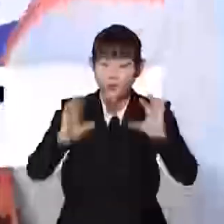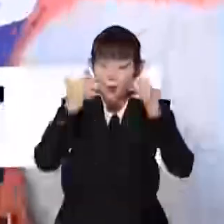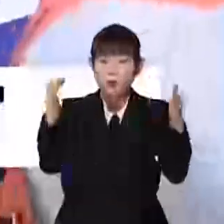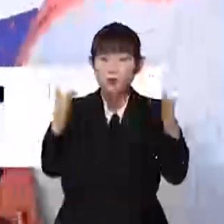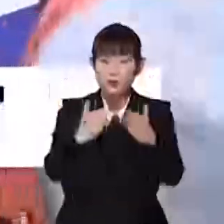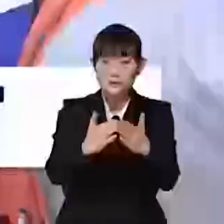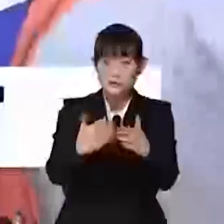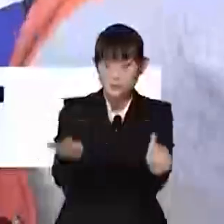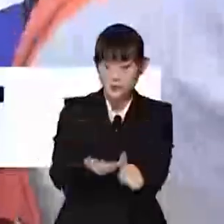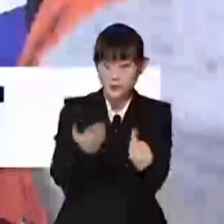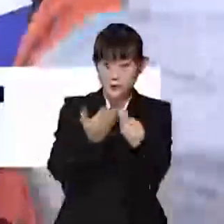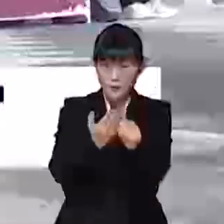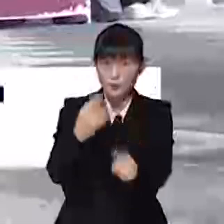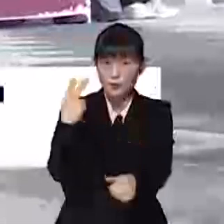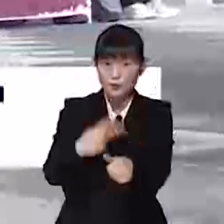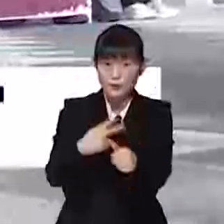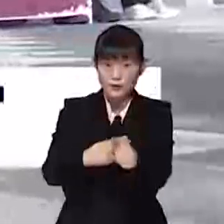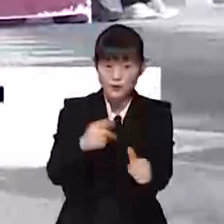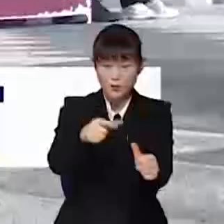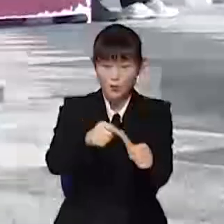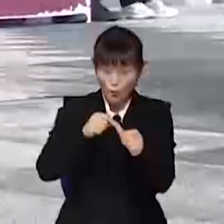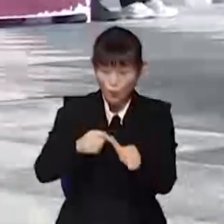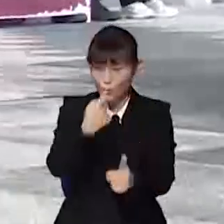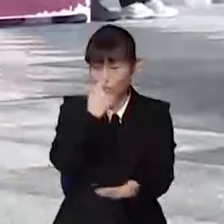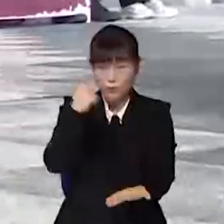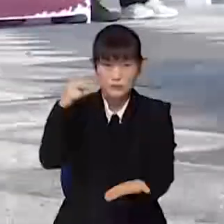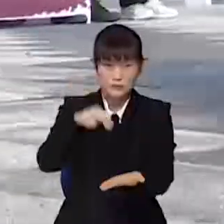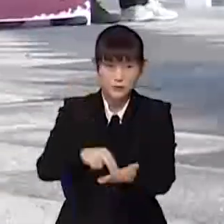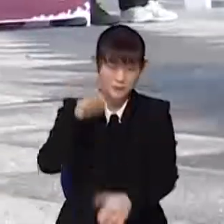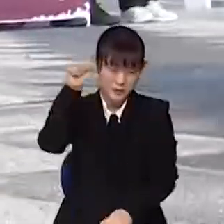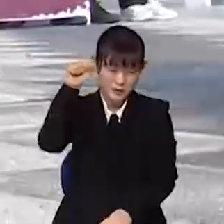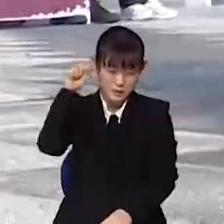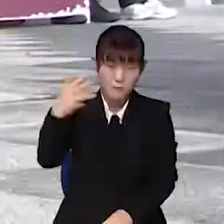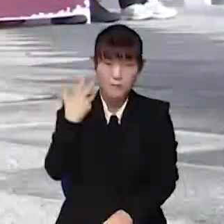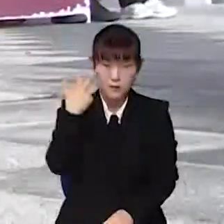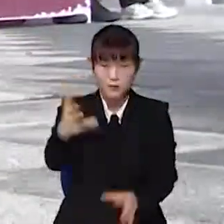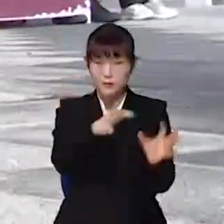어린이집 보육대책교사 고용보장을 촉구하는 농성을 8일째 이어가고 있습니다.